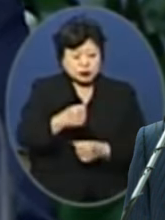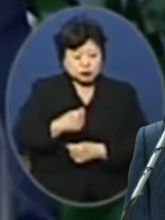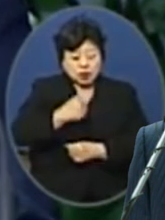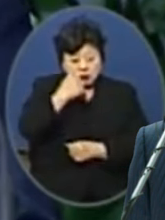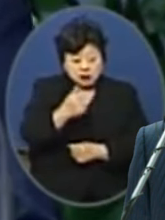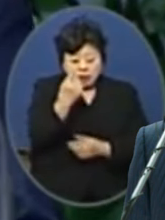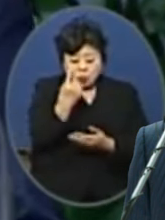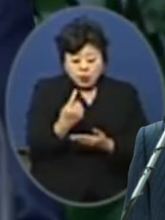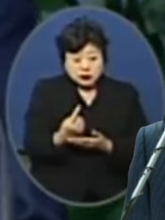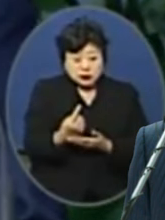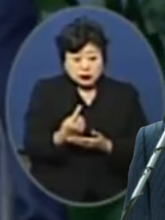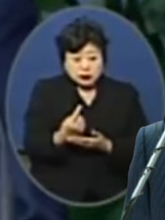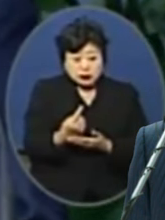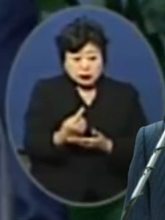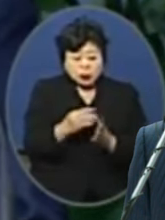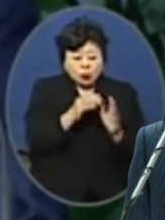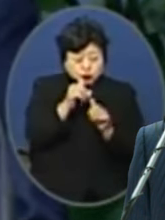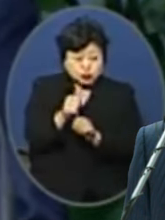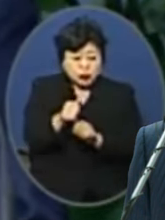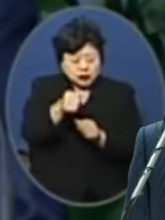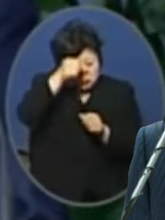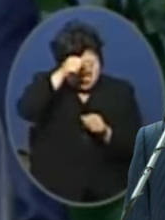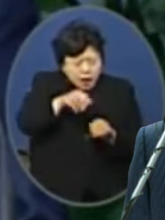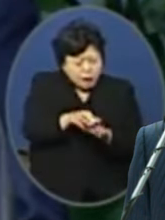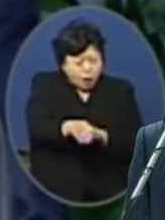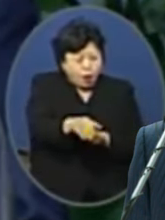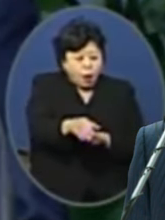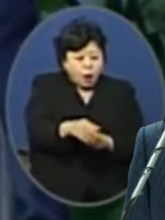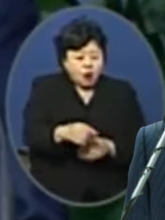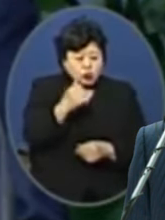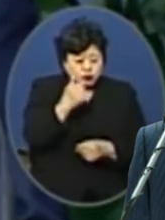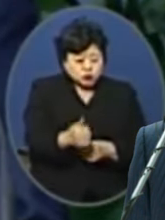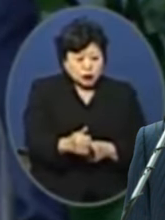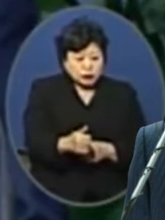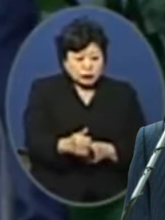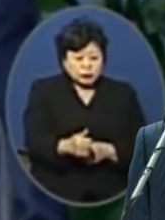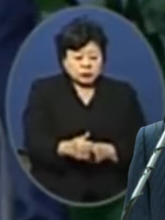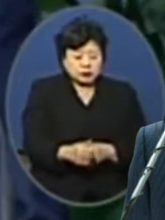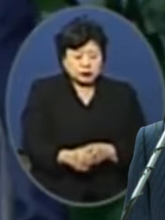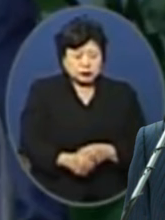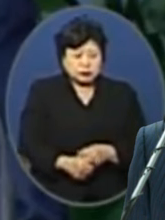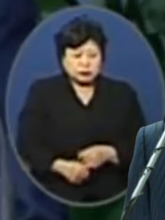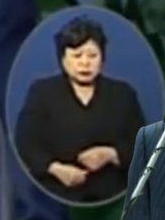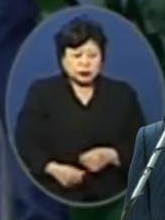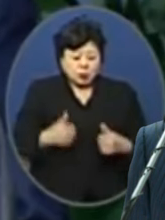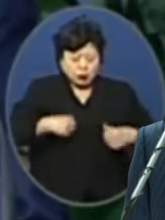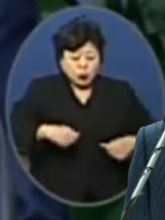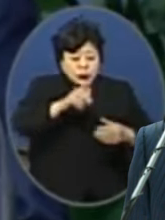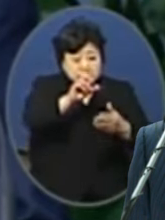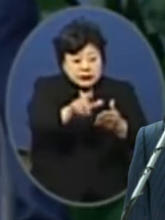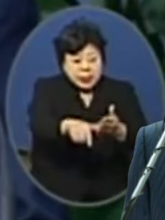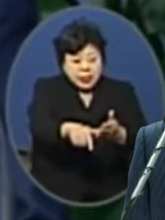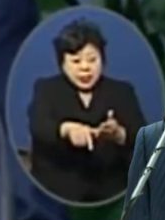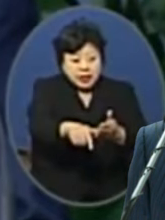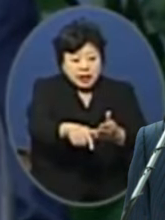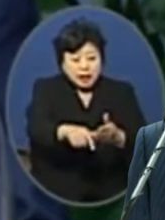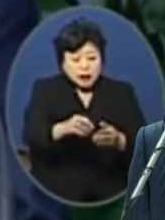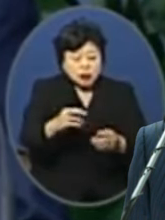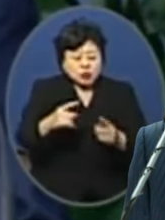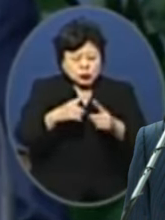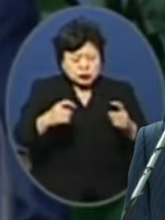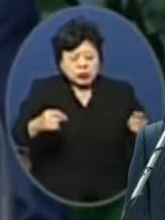장관이 와서도 여호수아가 신발을 벗고 자기 주권을내어 놓았을 때 여고생을